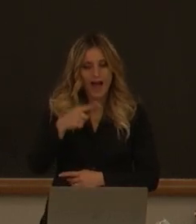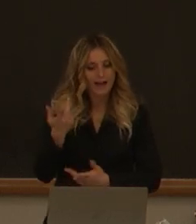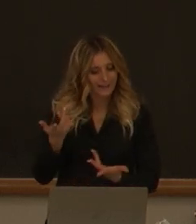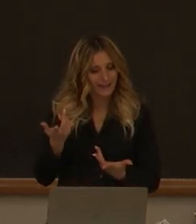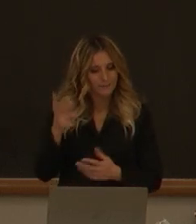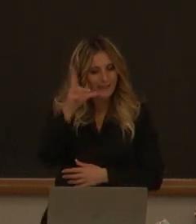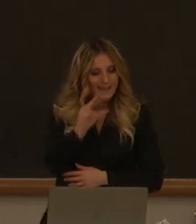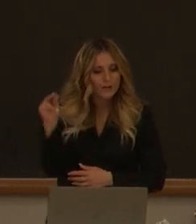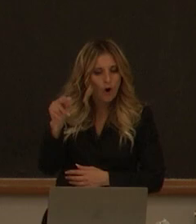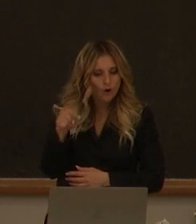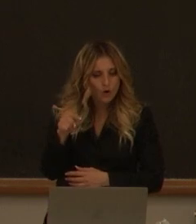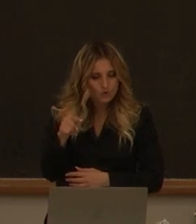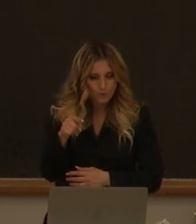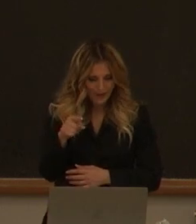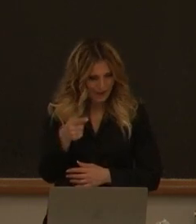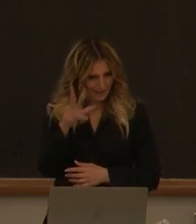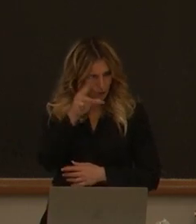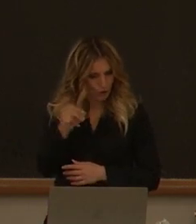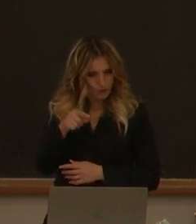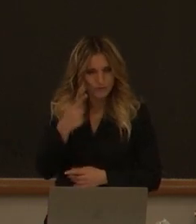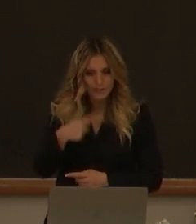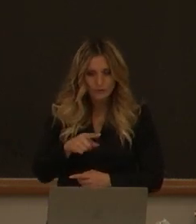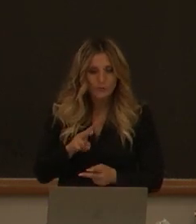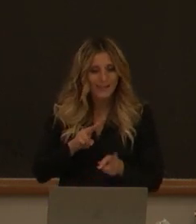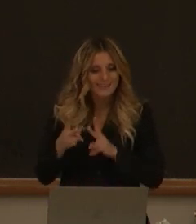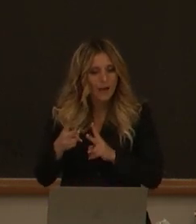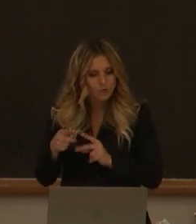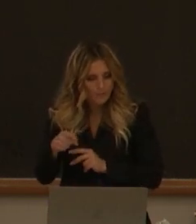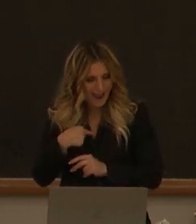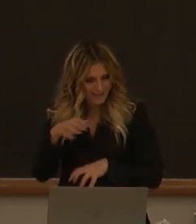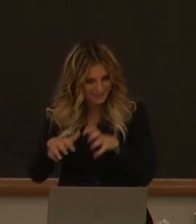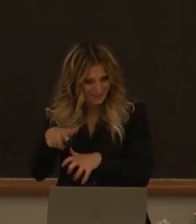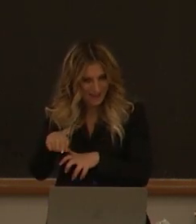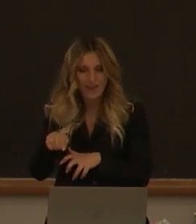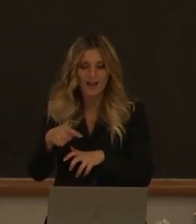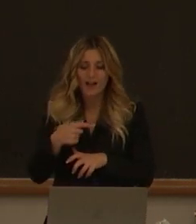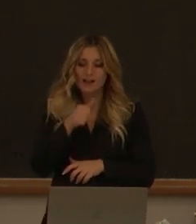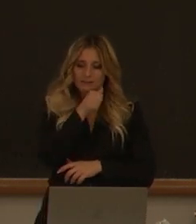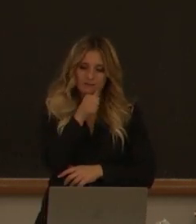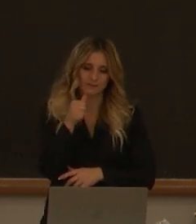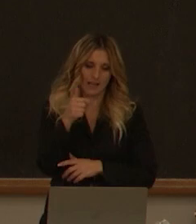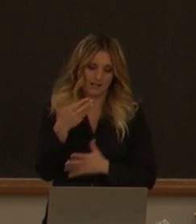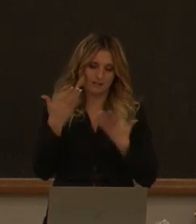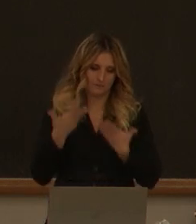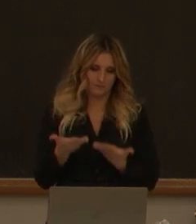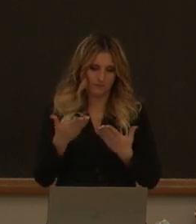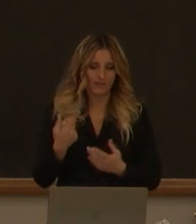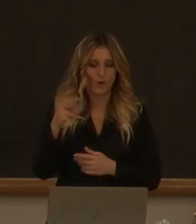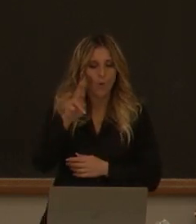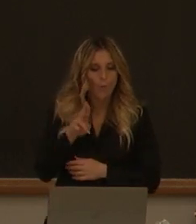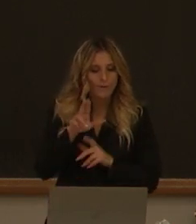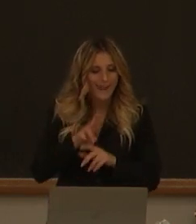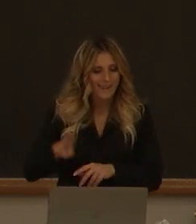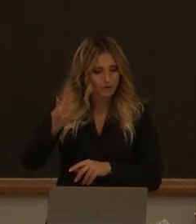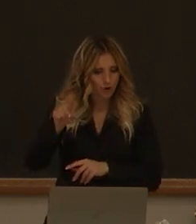riconoscimento della transumanza come patrimonio immateriale dell'umanità nel 2019 da parte dell'UNESCO, che